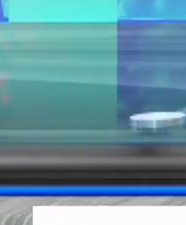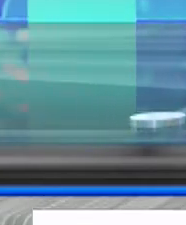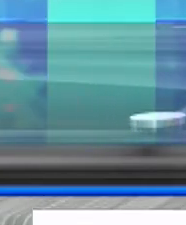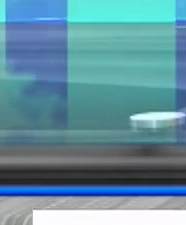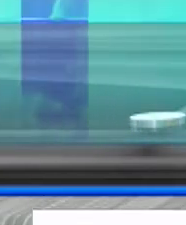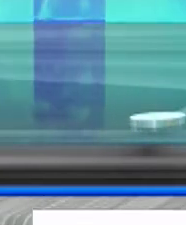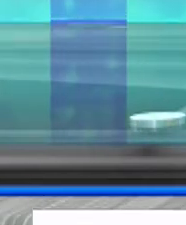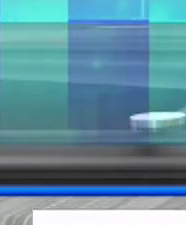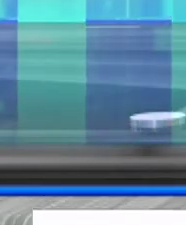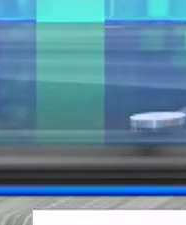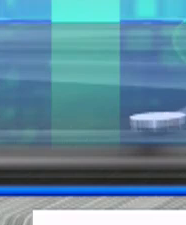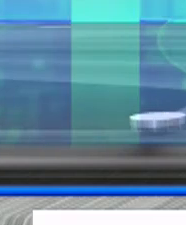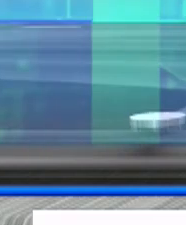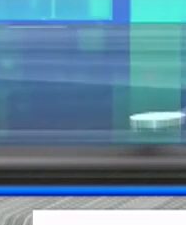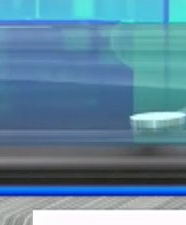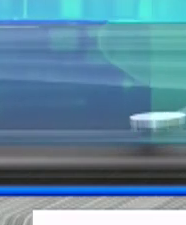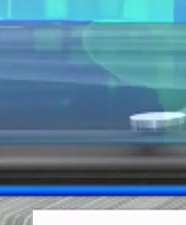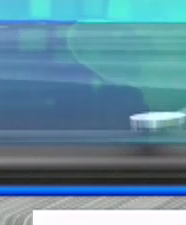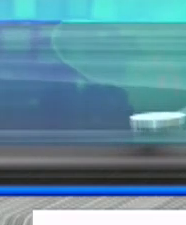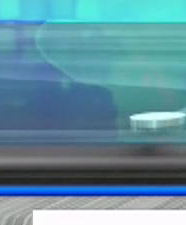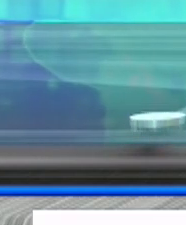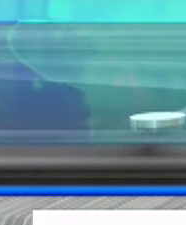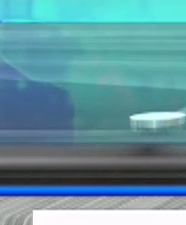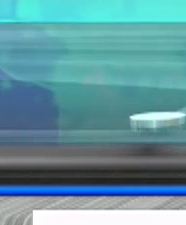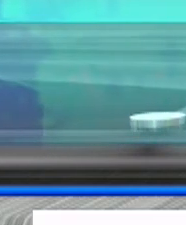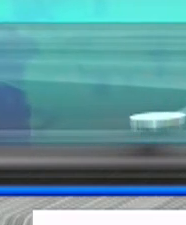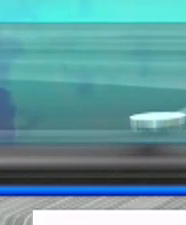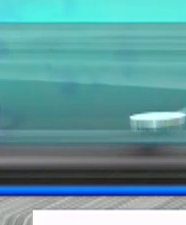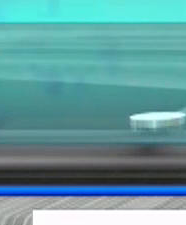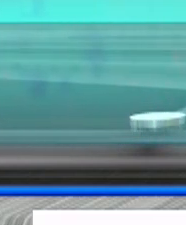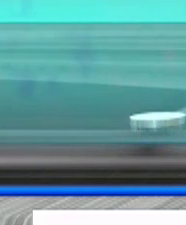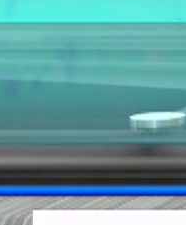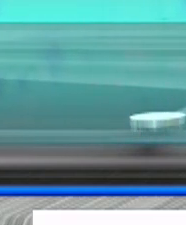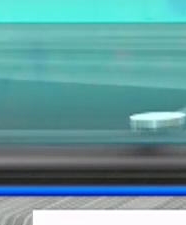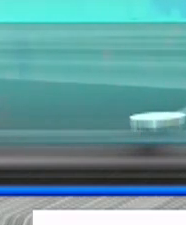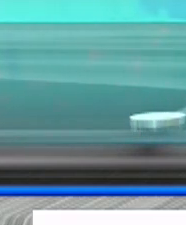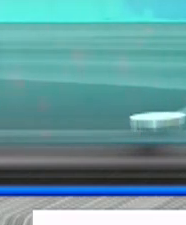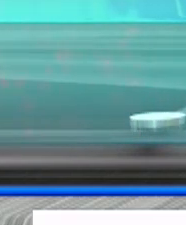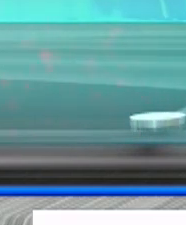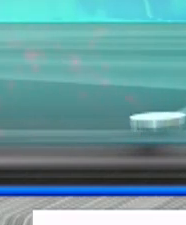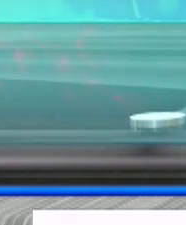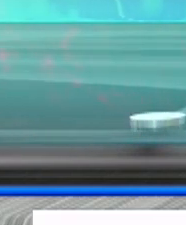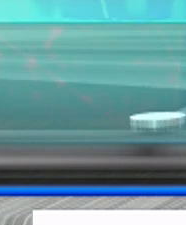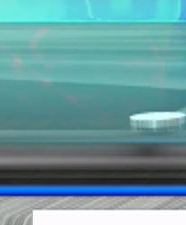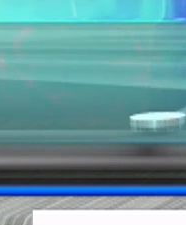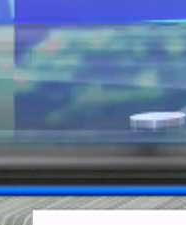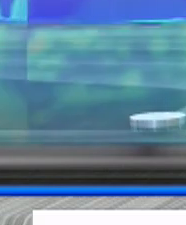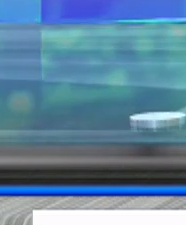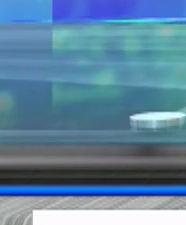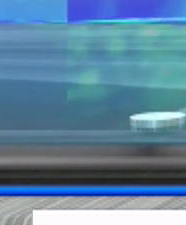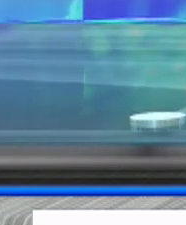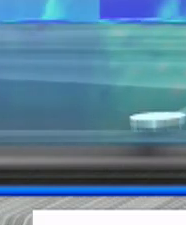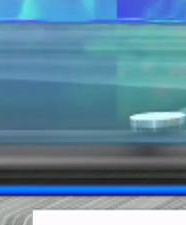لتخرج دفعه جديده من الطلاب من مرحلتي الليسانس والماستر حضر فعاليات هذا الحفل القنصل اللبناني